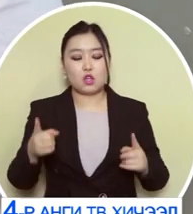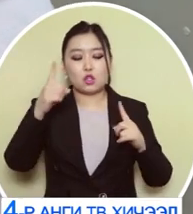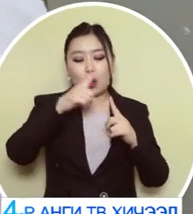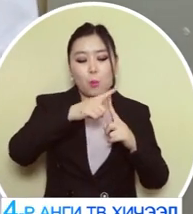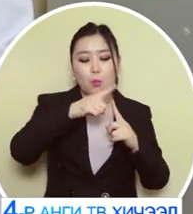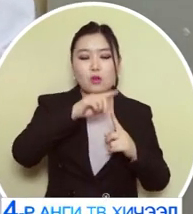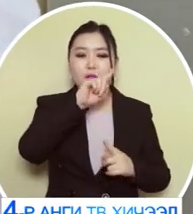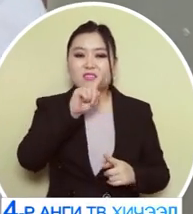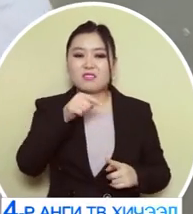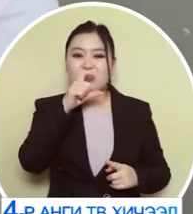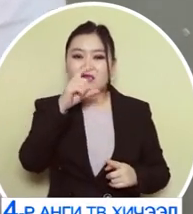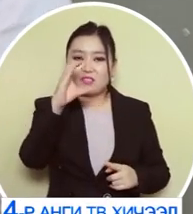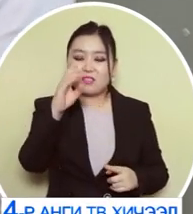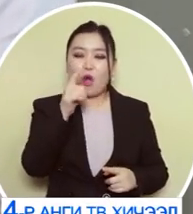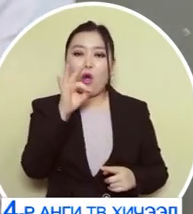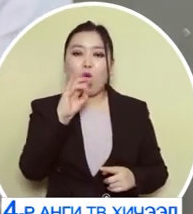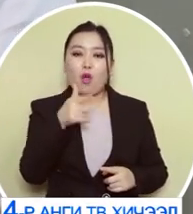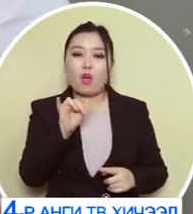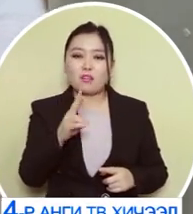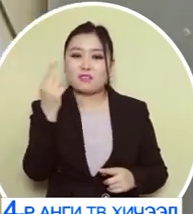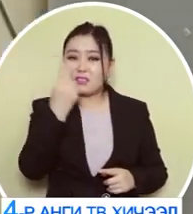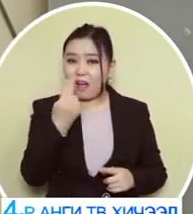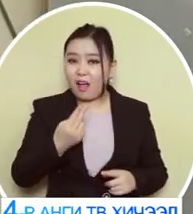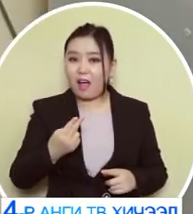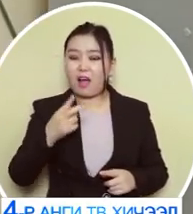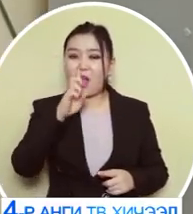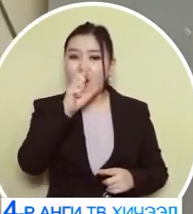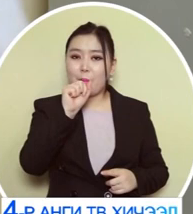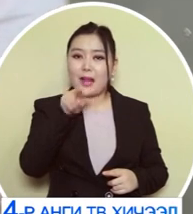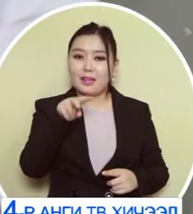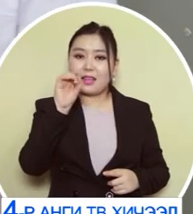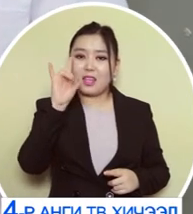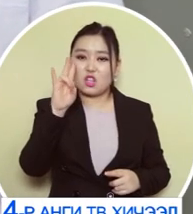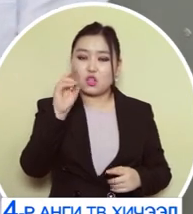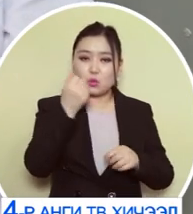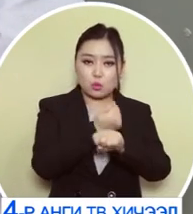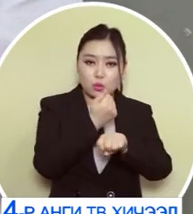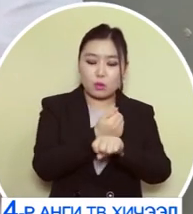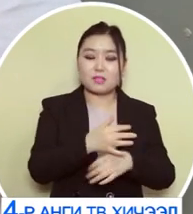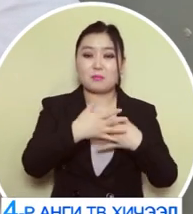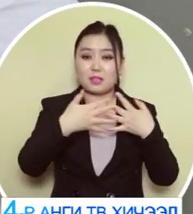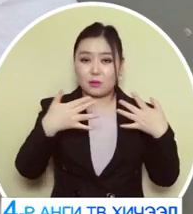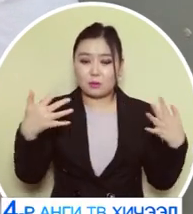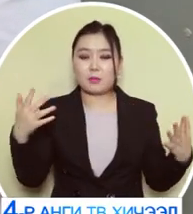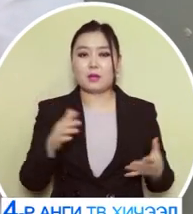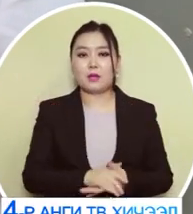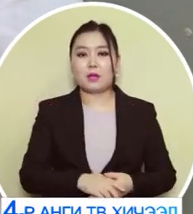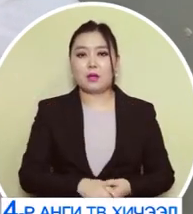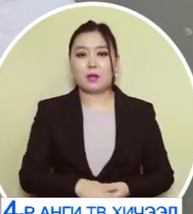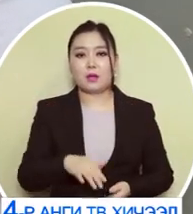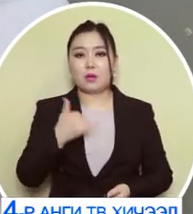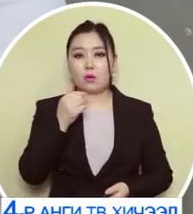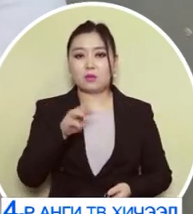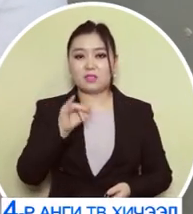мыс, аққалайы, қарындаштың сиясы өткізгіш сымдардың ортасына жалғағанда диод